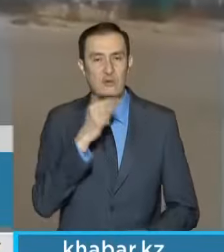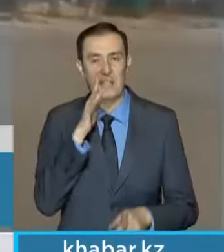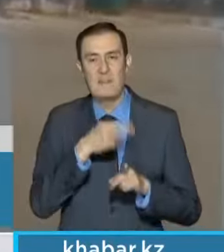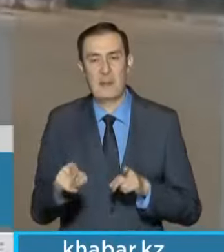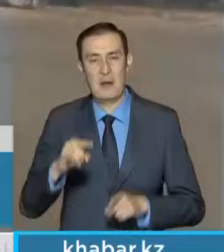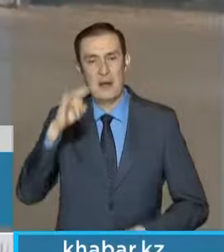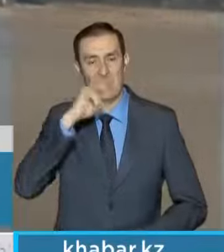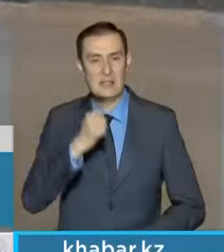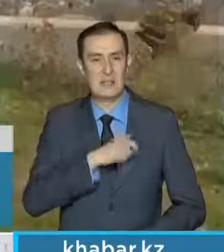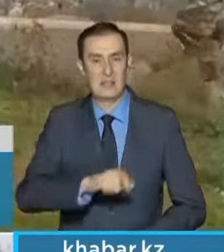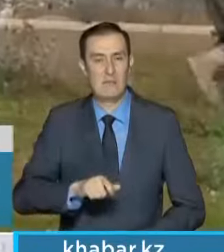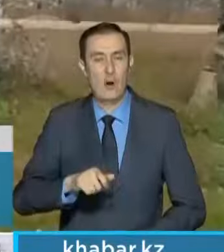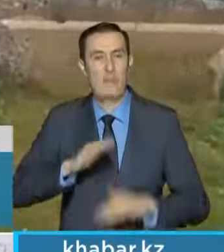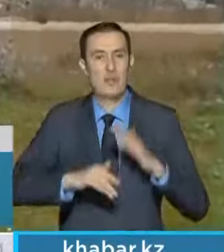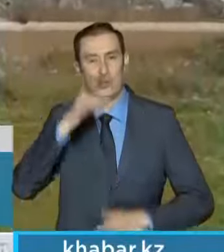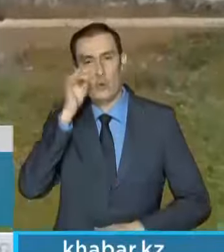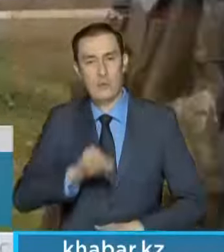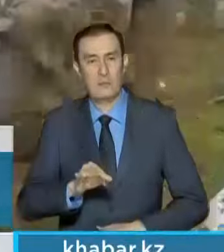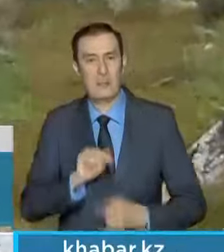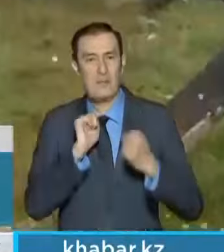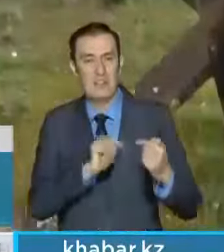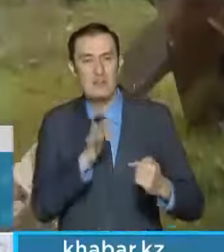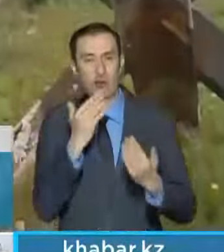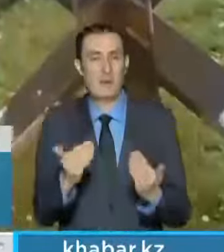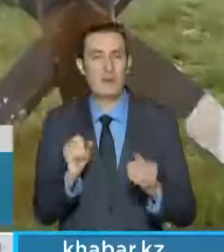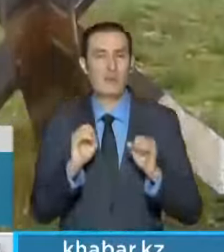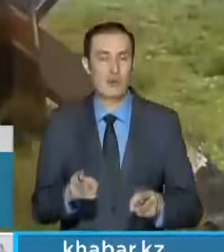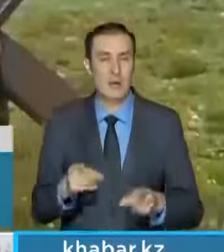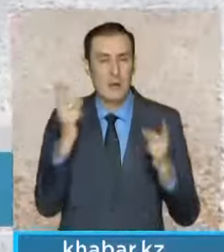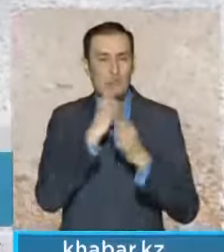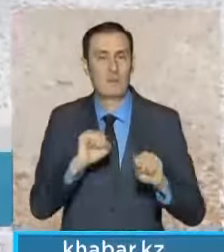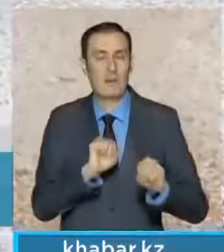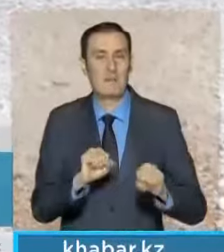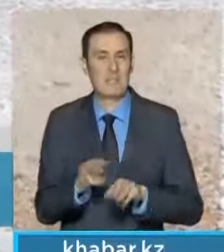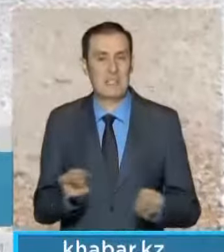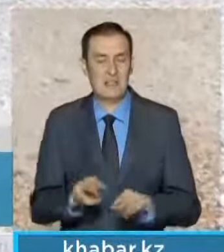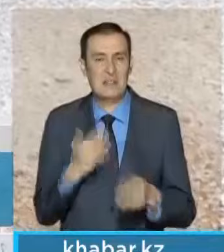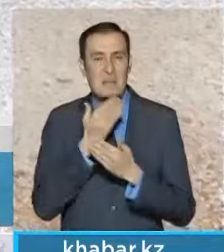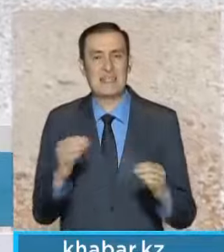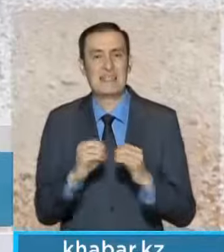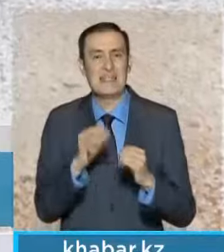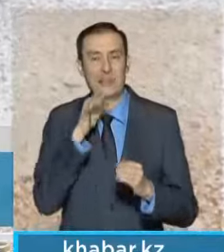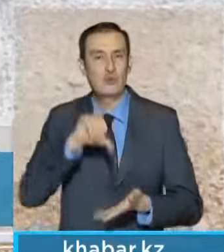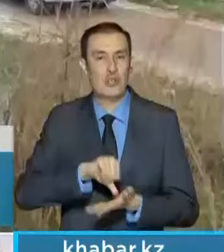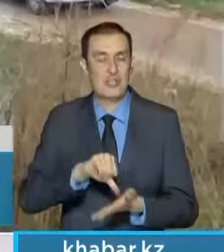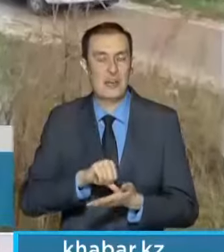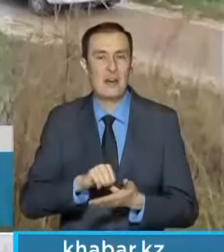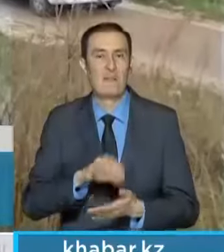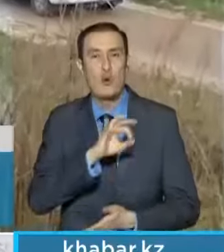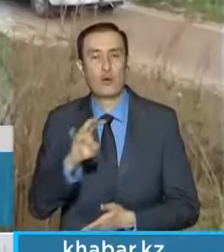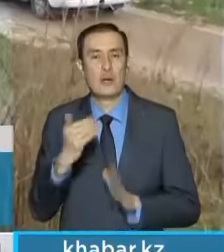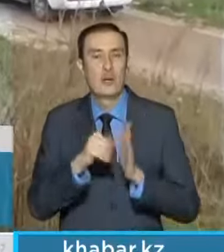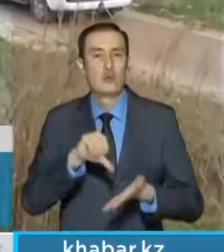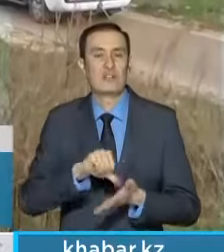наши военнослужащие приобрели практический опыт противодействия современным угрозам. По данным оборонного ведомства, за последние 10 лет участие в миссиях ООН